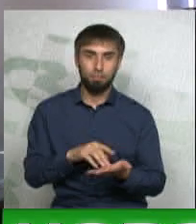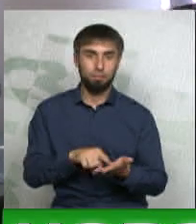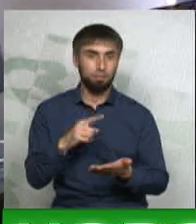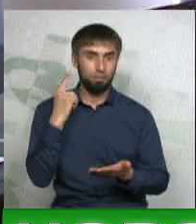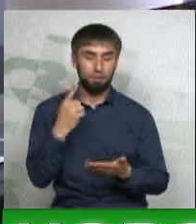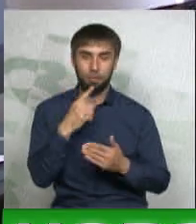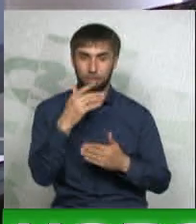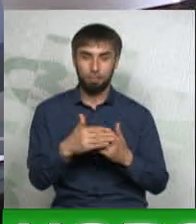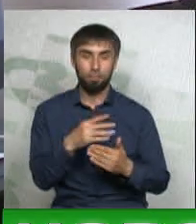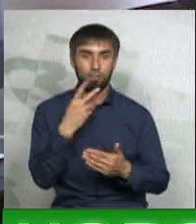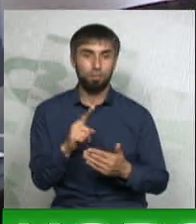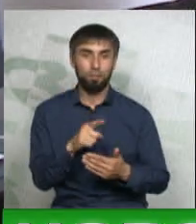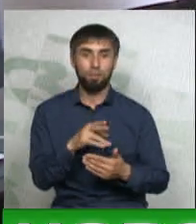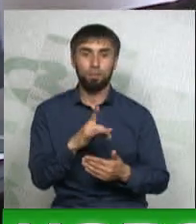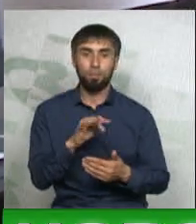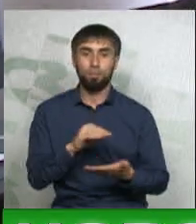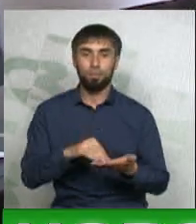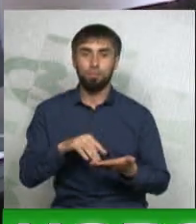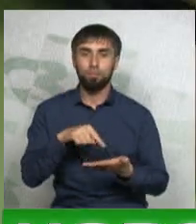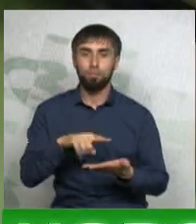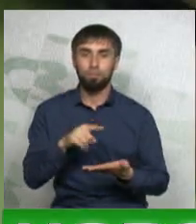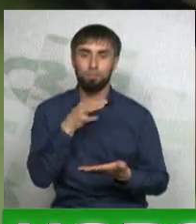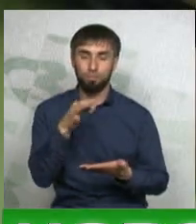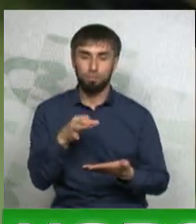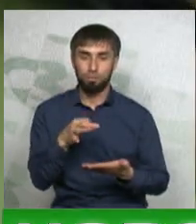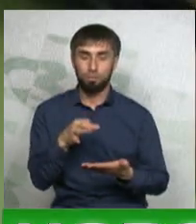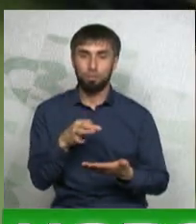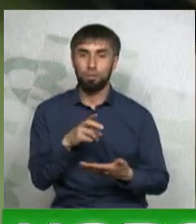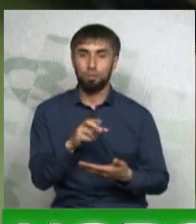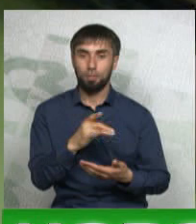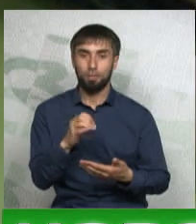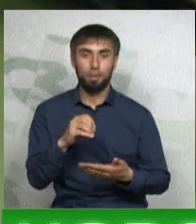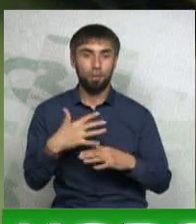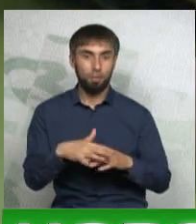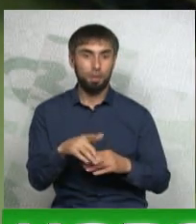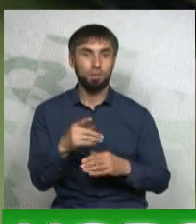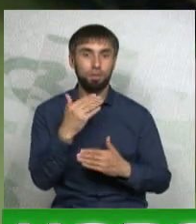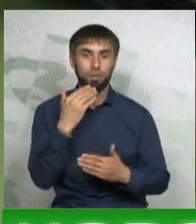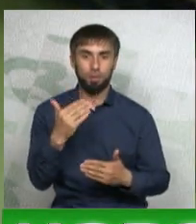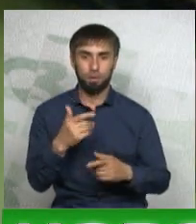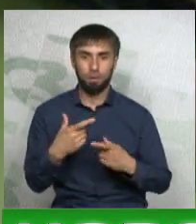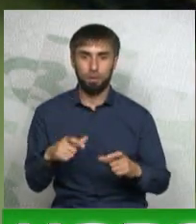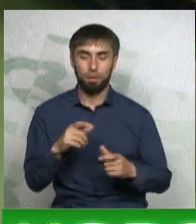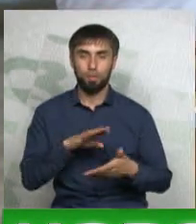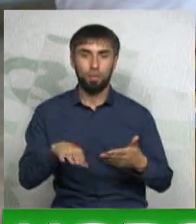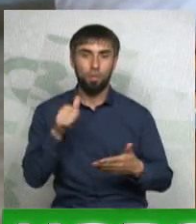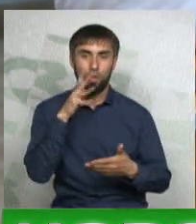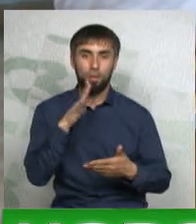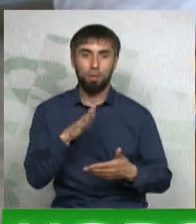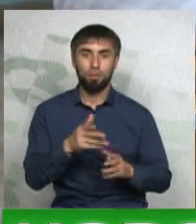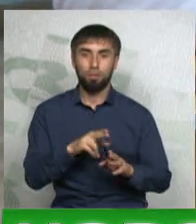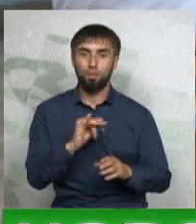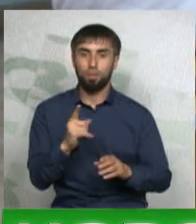Если приблизить, видно даже, что ребенок пишет в бланке ответов. Помимо базовой математики, это единственный экзамен, без которого в ВУЗ